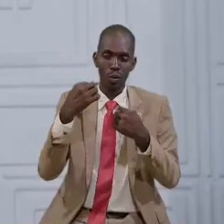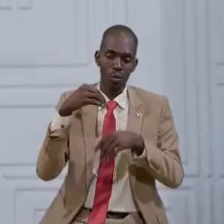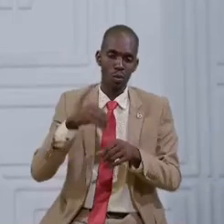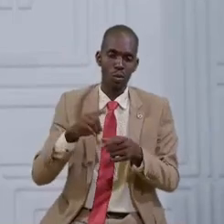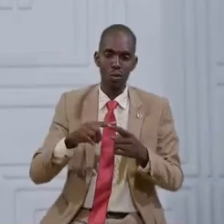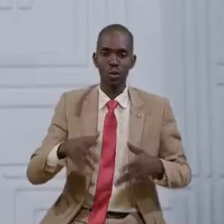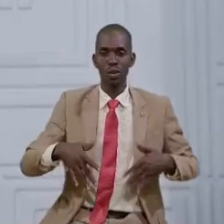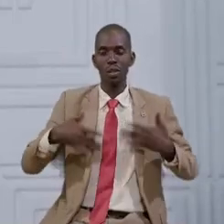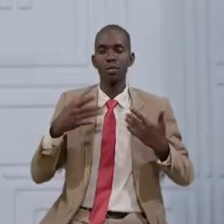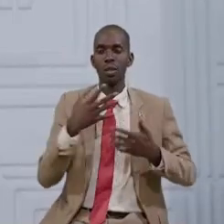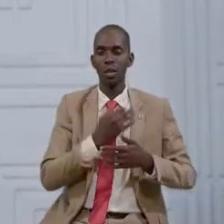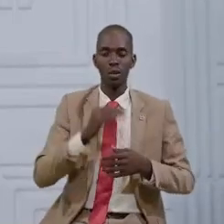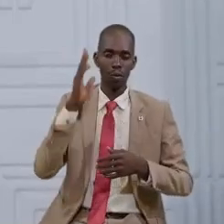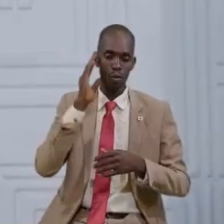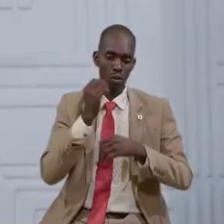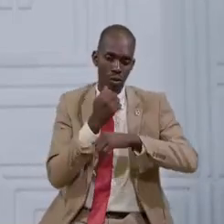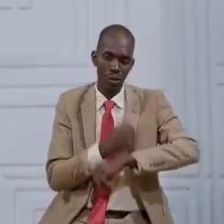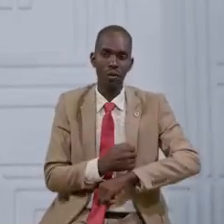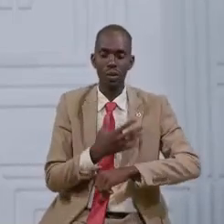quelques nouveaux convertis.